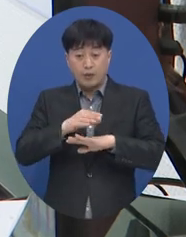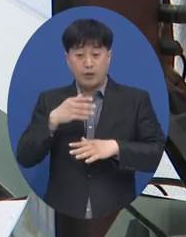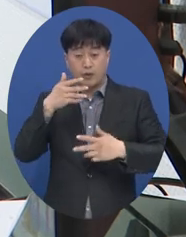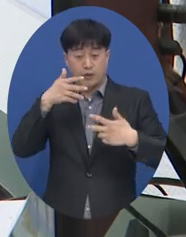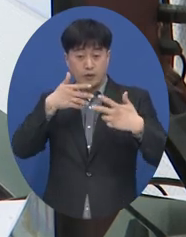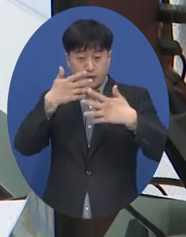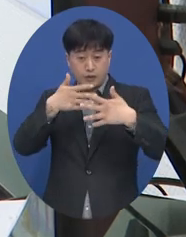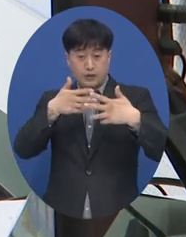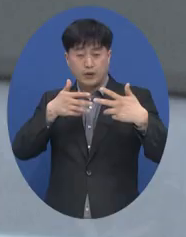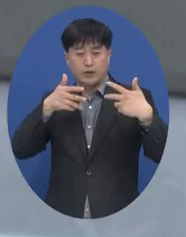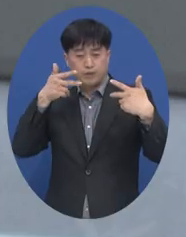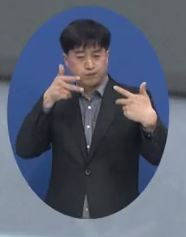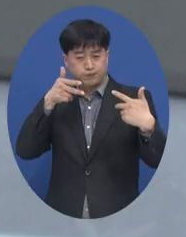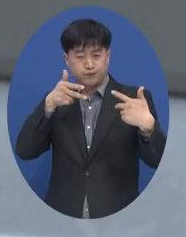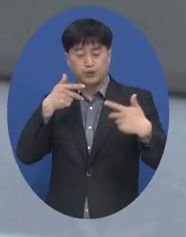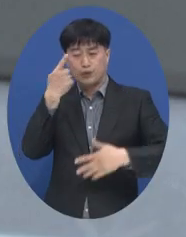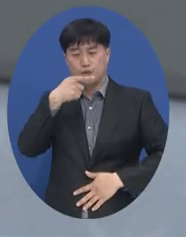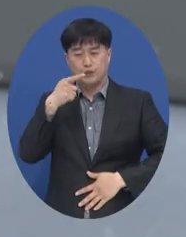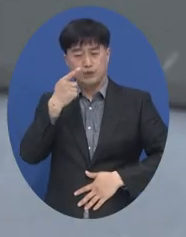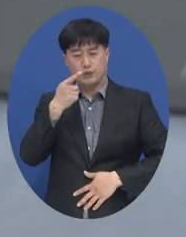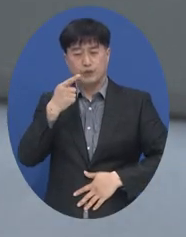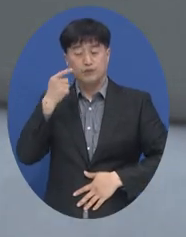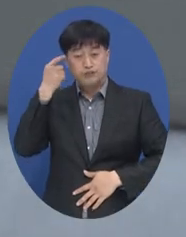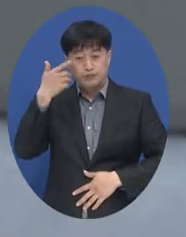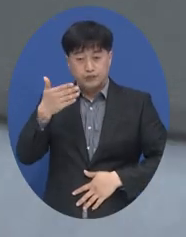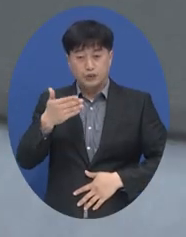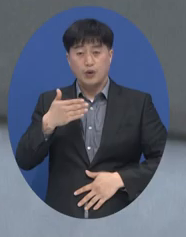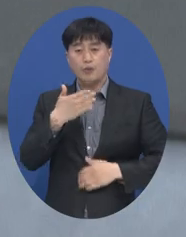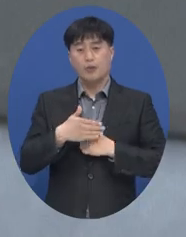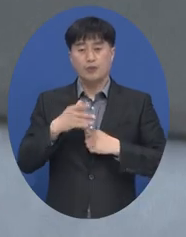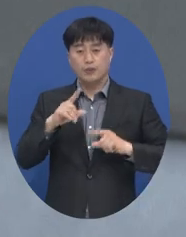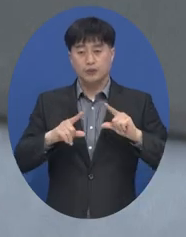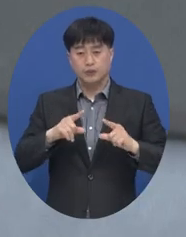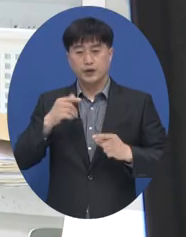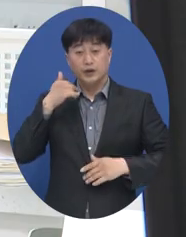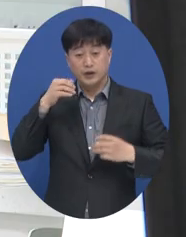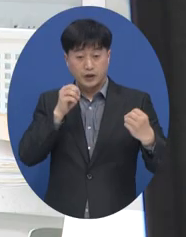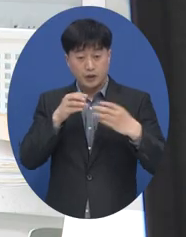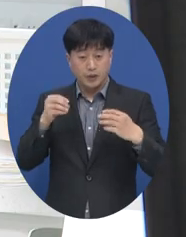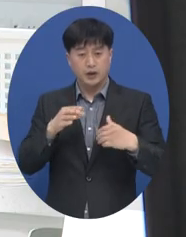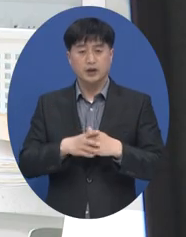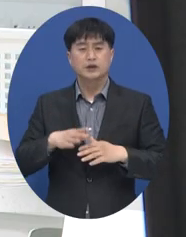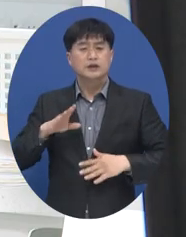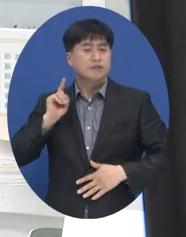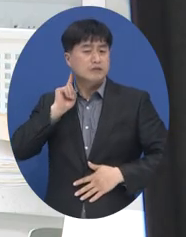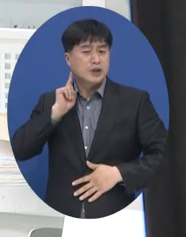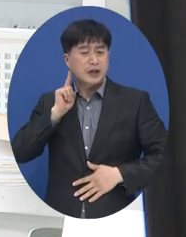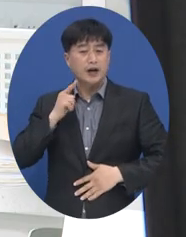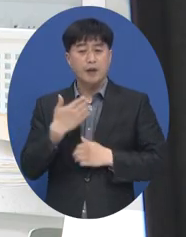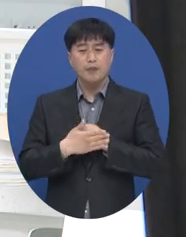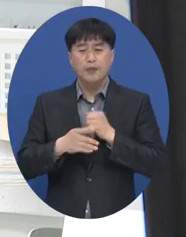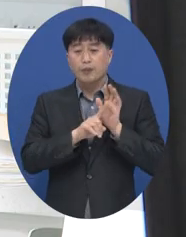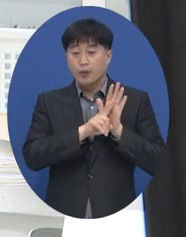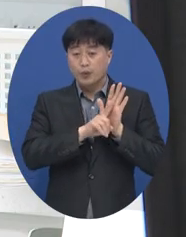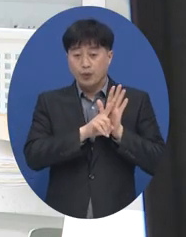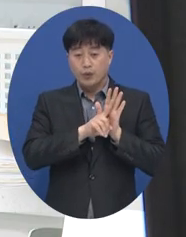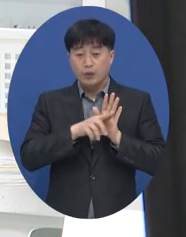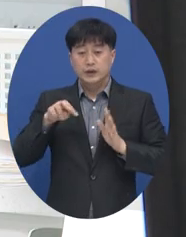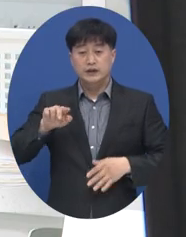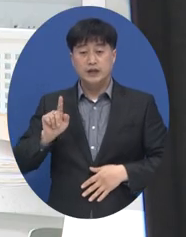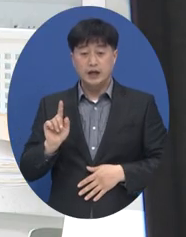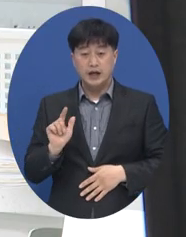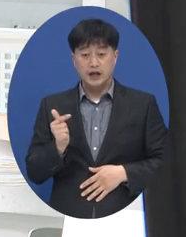화면으로 얼굴을 보며 안부를 묻고 몸 상태에 대한 대화도 나눕니다. 지금 혈압이랑 또